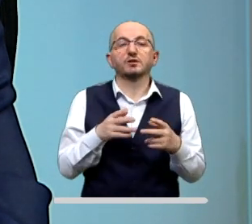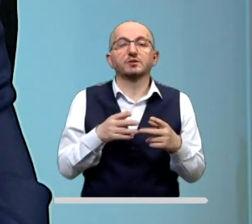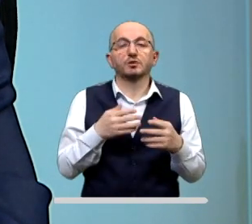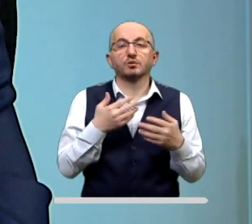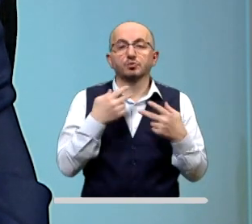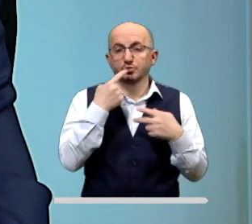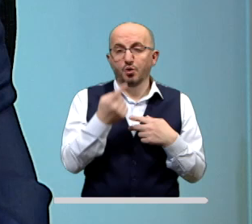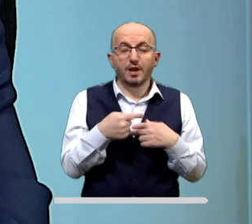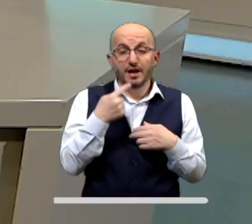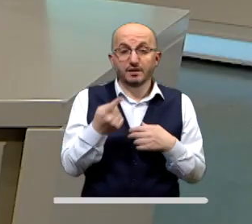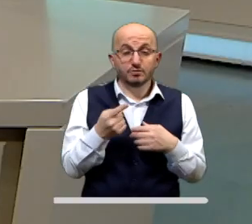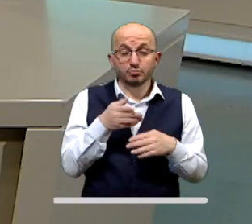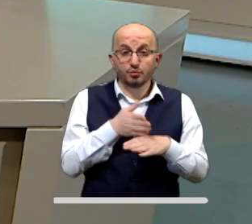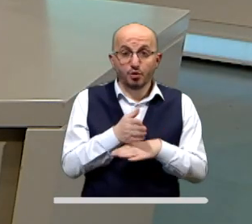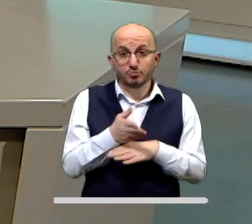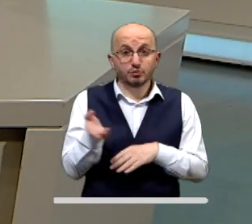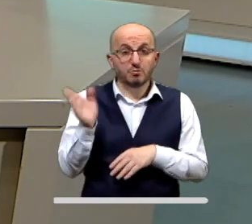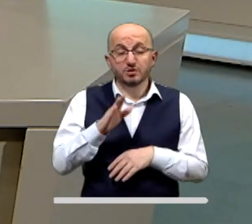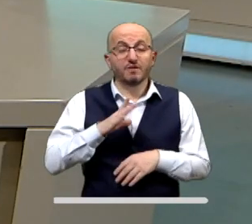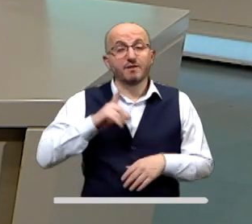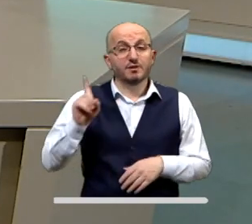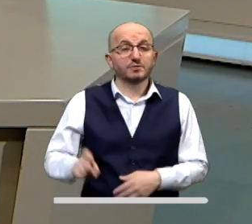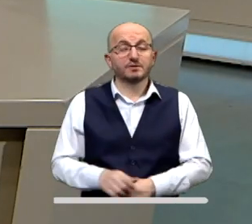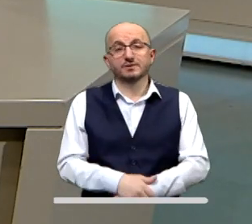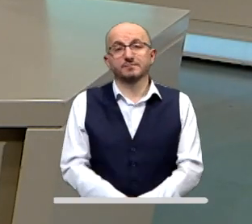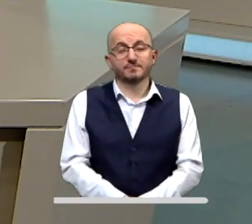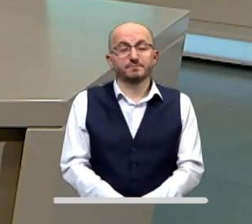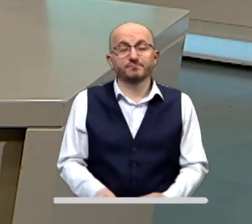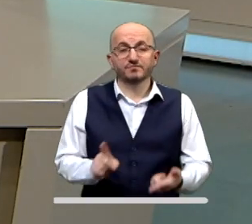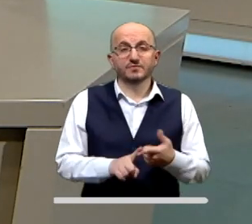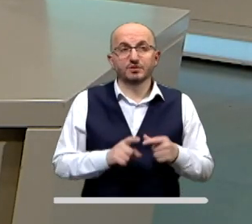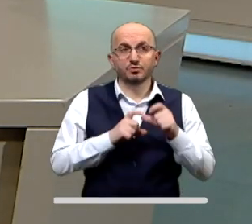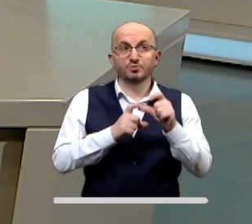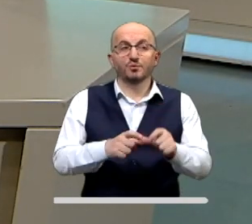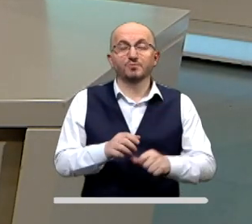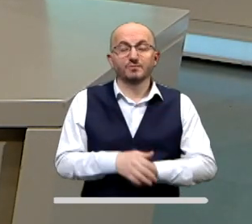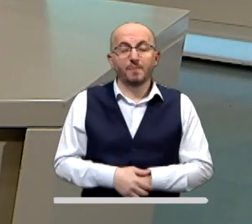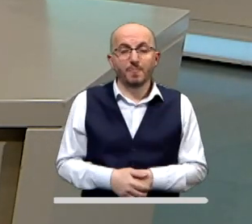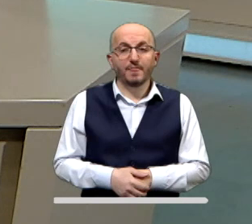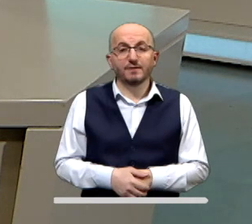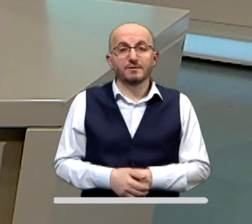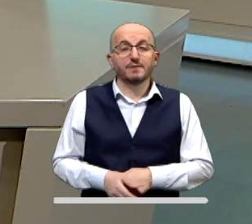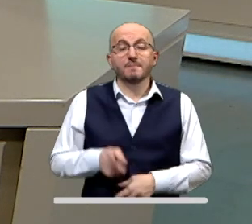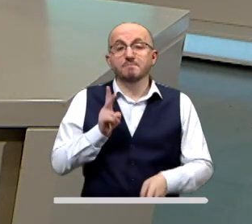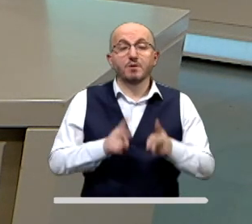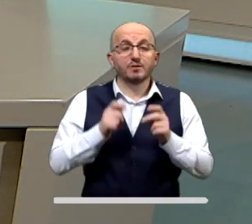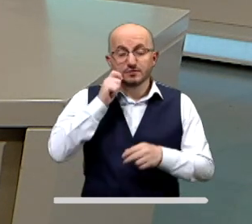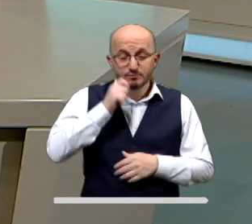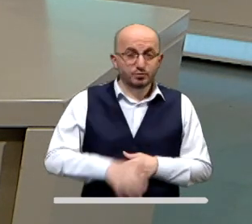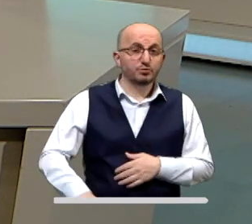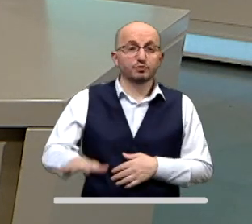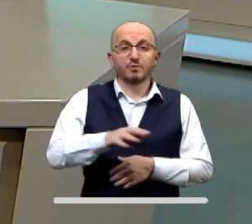söylerdi doğru mudur başka var mıdır ikinci sorumda bazı Müslümanlar